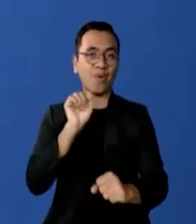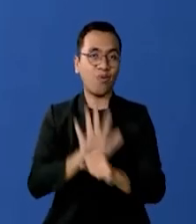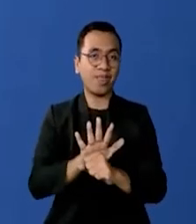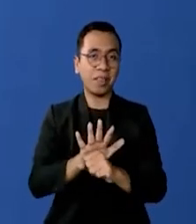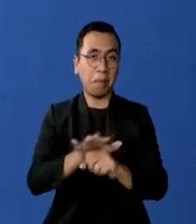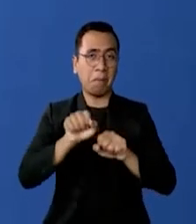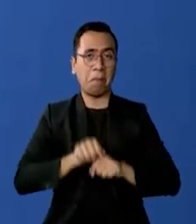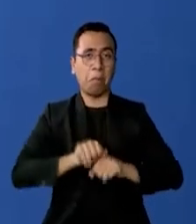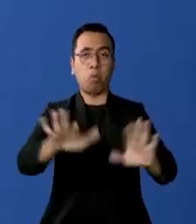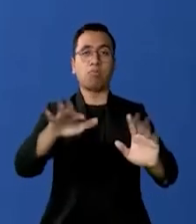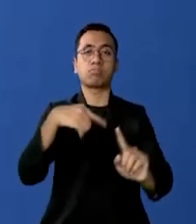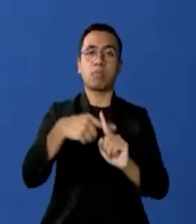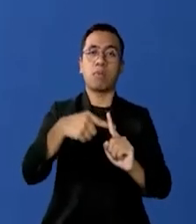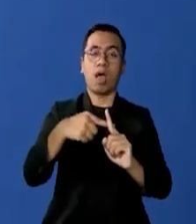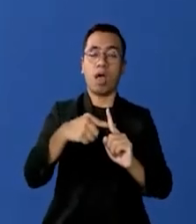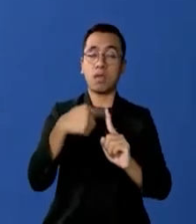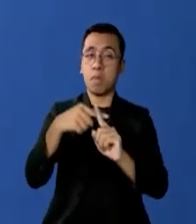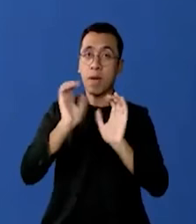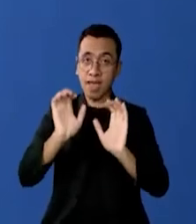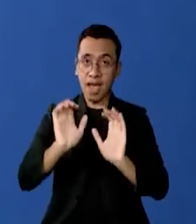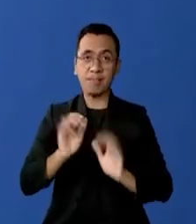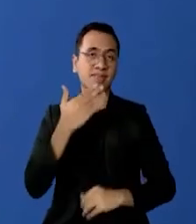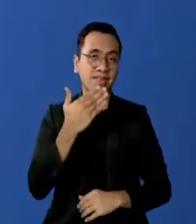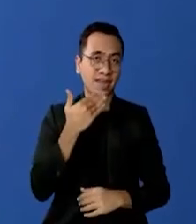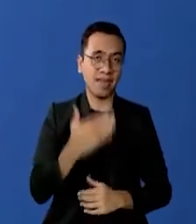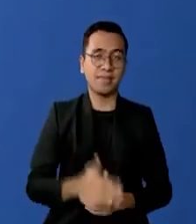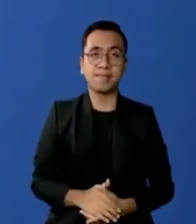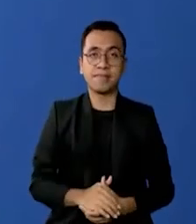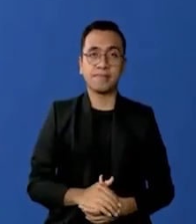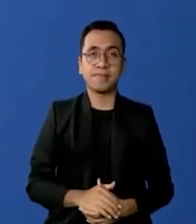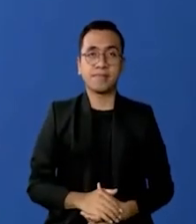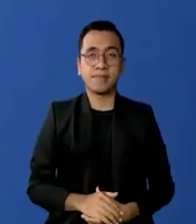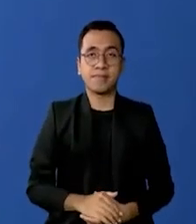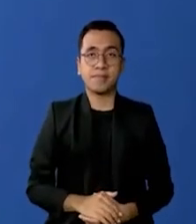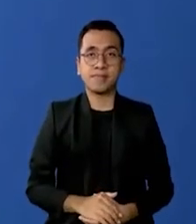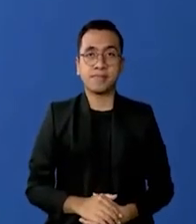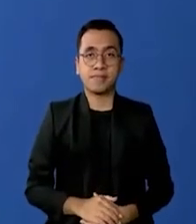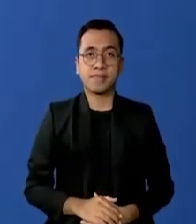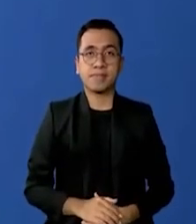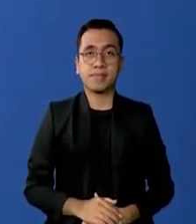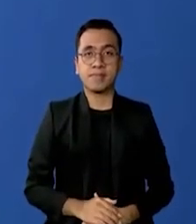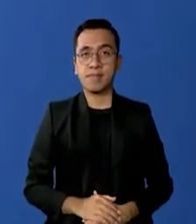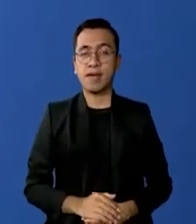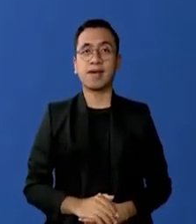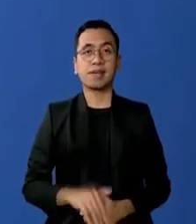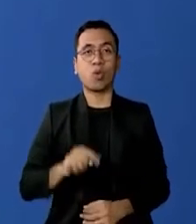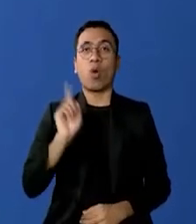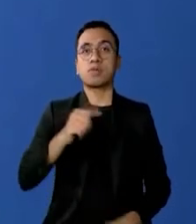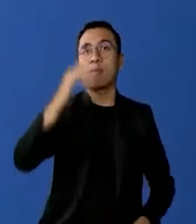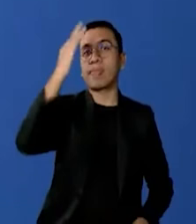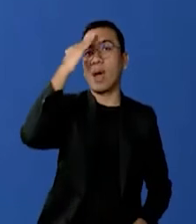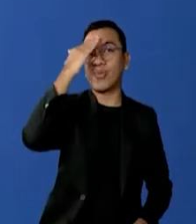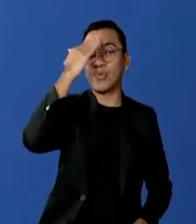angka kasus baru Nah itu Saya pikir kita harus benar-benar menyadari